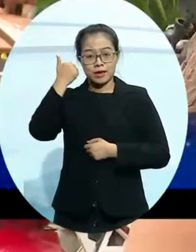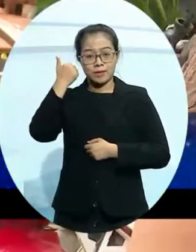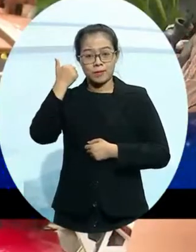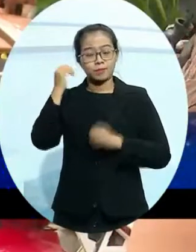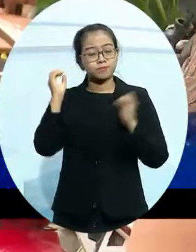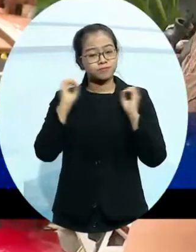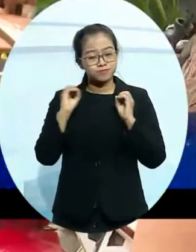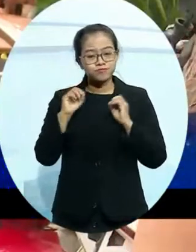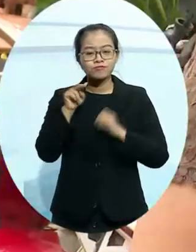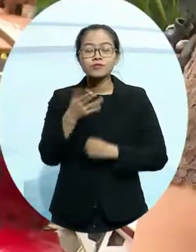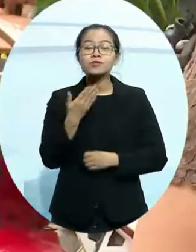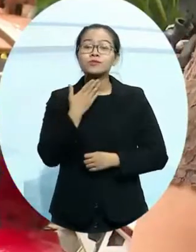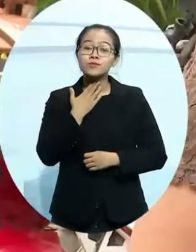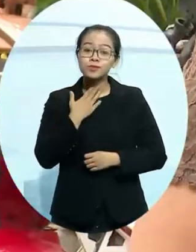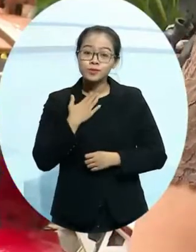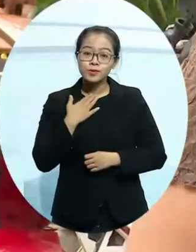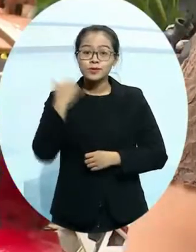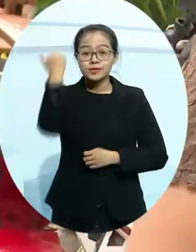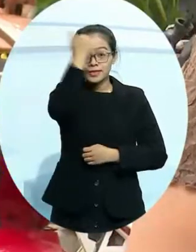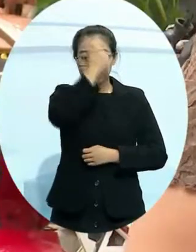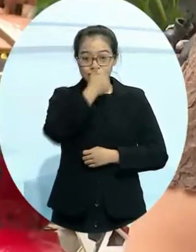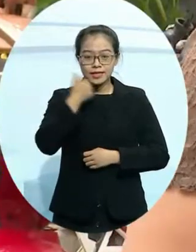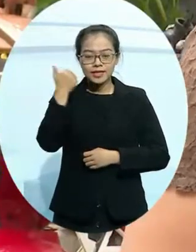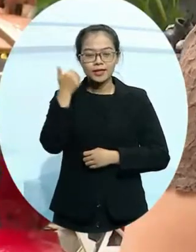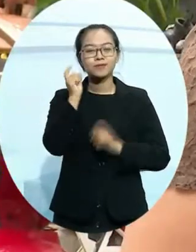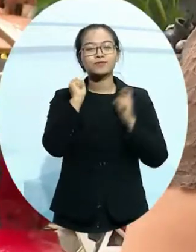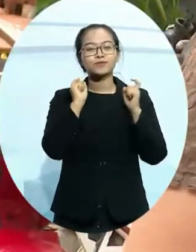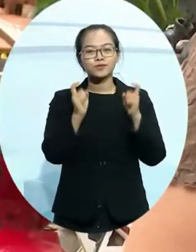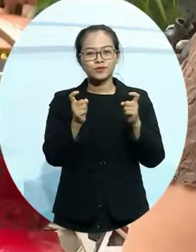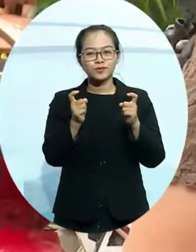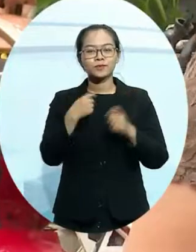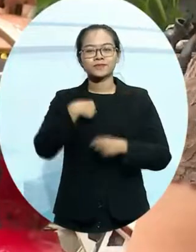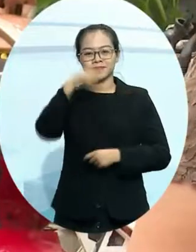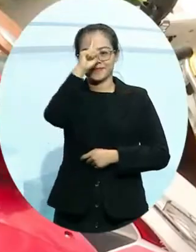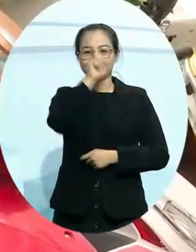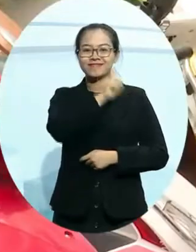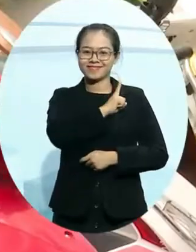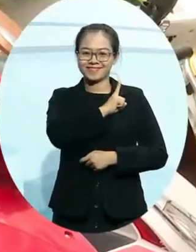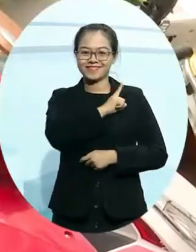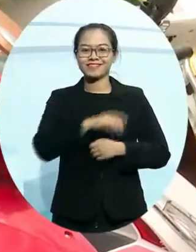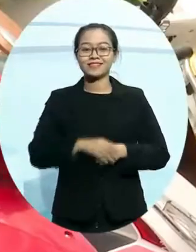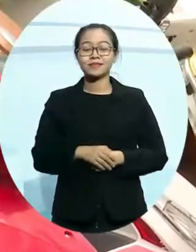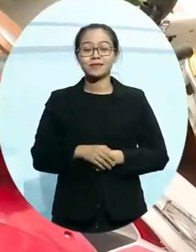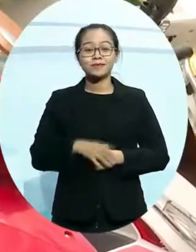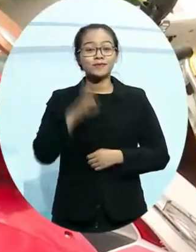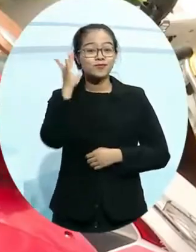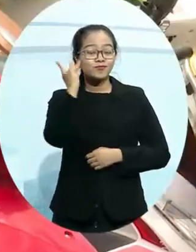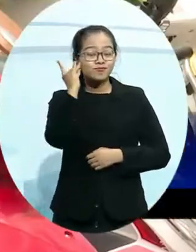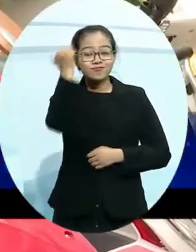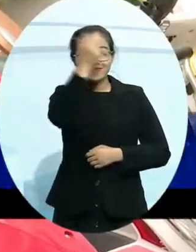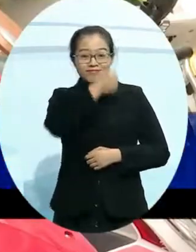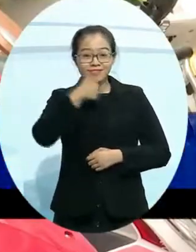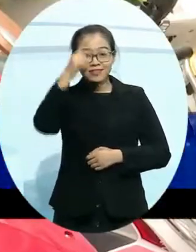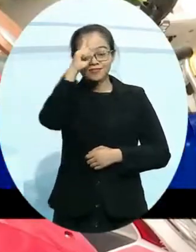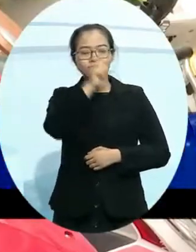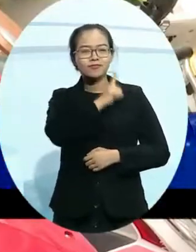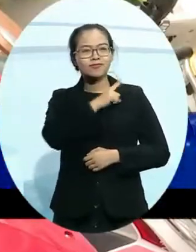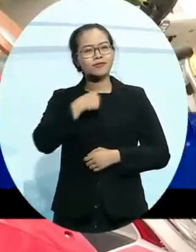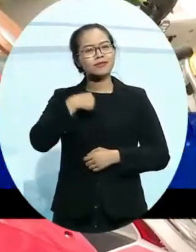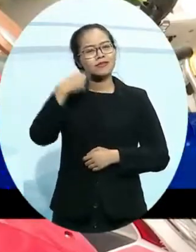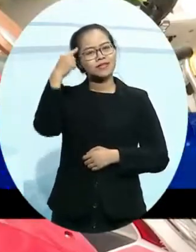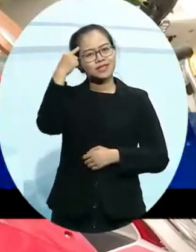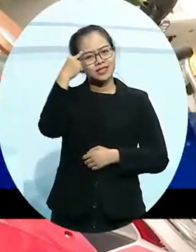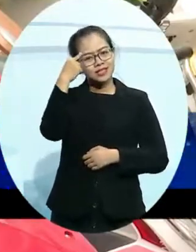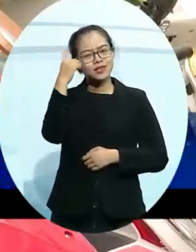cũng muốn là có một cái sắc đẹp tương đối thì mình cảm thấy mình tự tin hơn. Phụ nữ đẹp và tự tin thì tôi quan điểm là